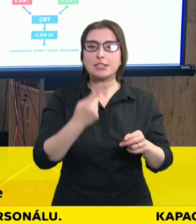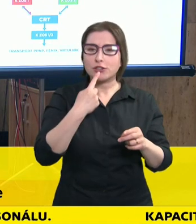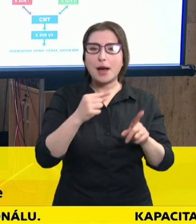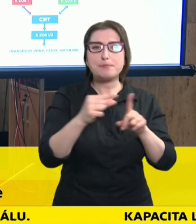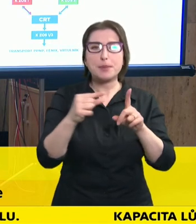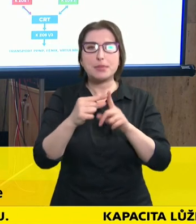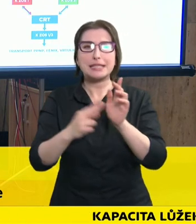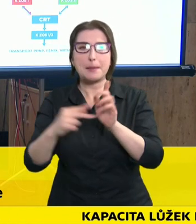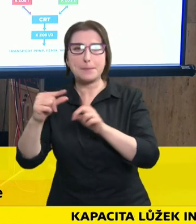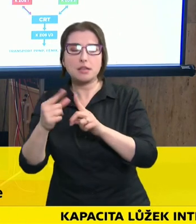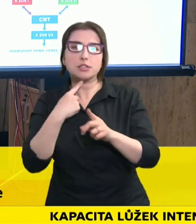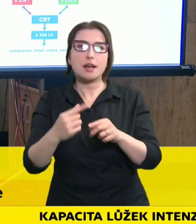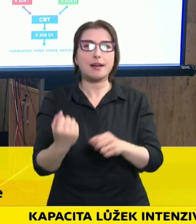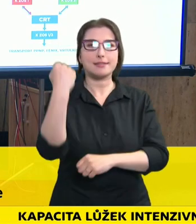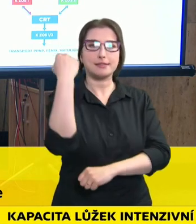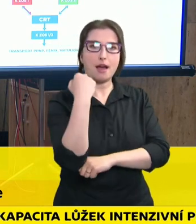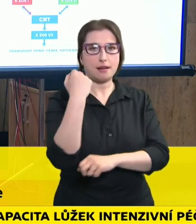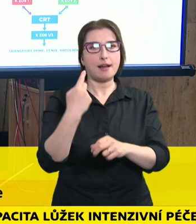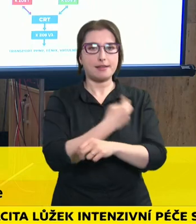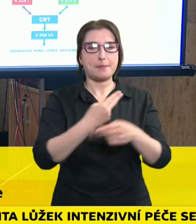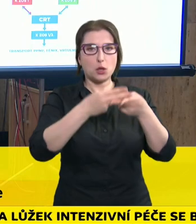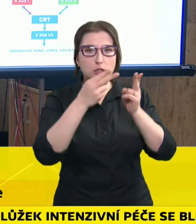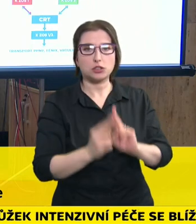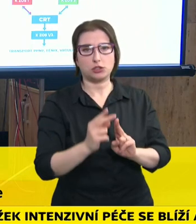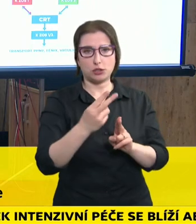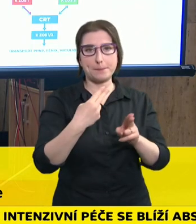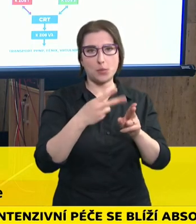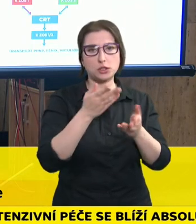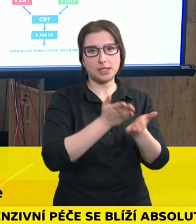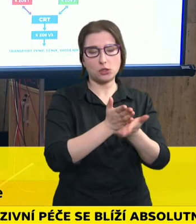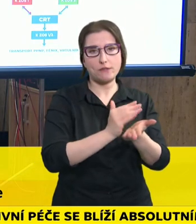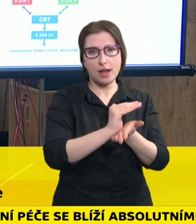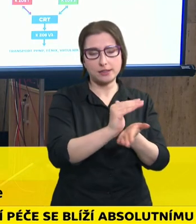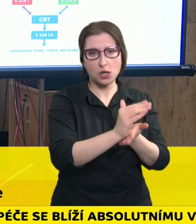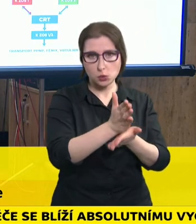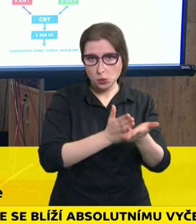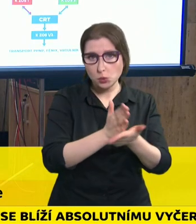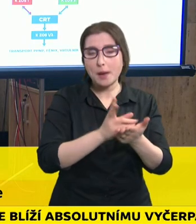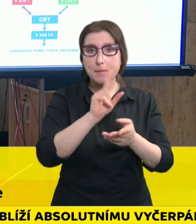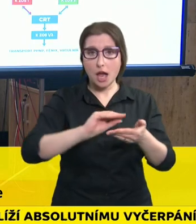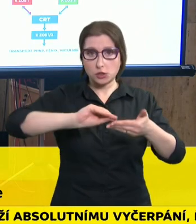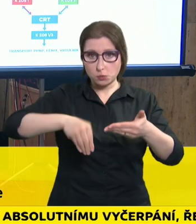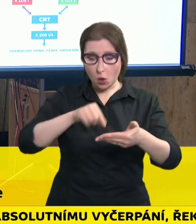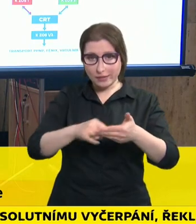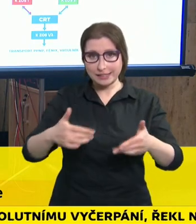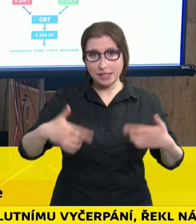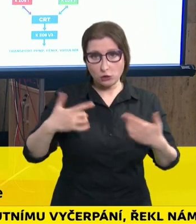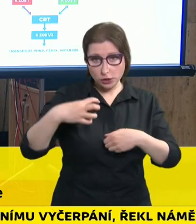privátní poskytovatele přednemocniční neodkladné péče, kteří mají licencované smlouvy se zdravotní